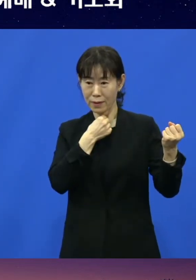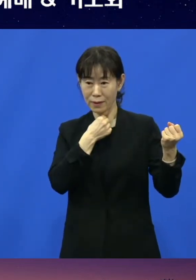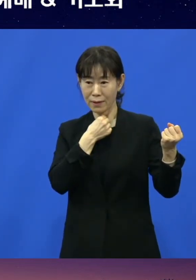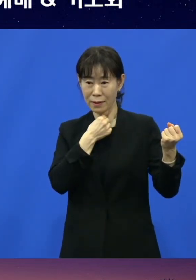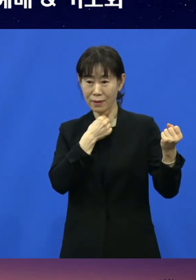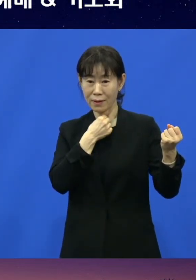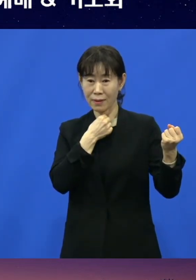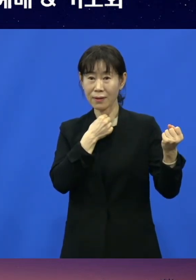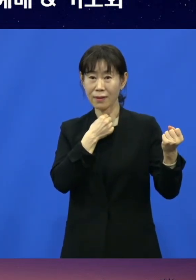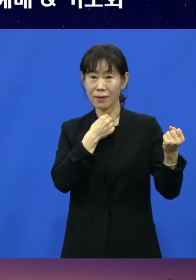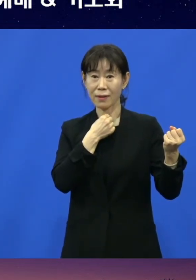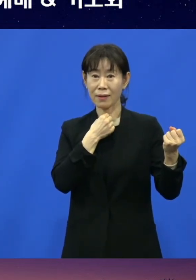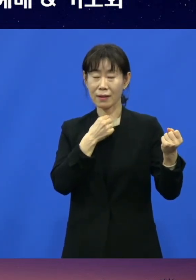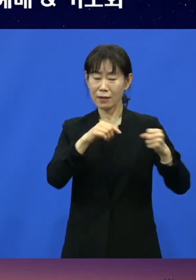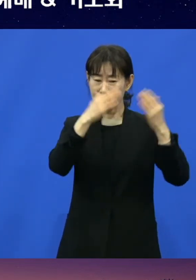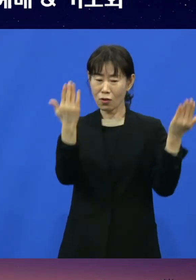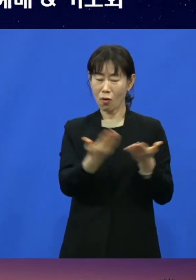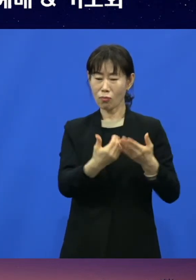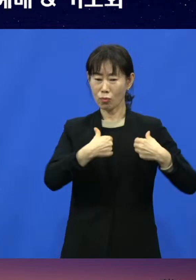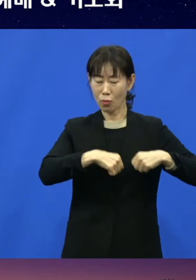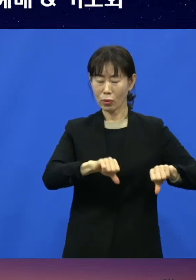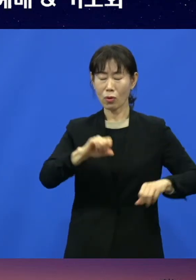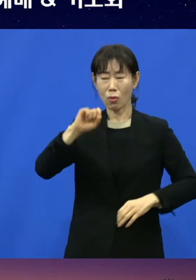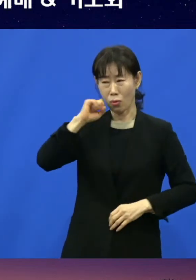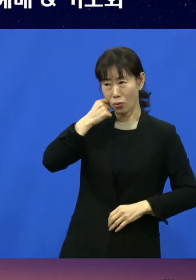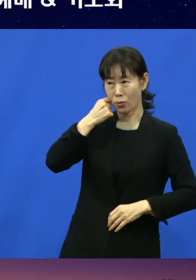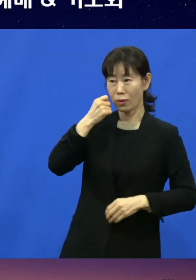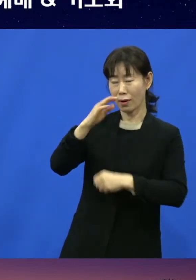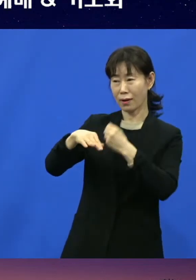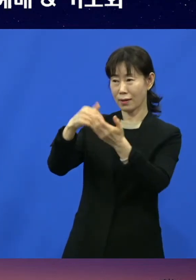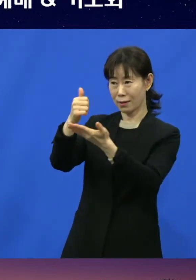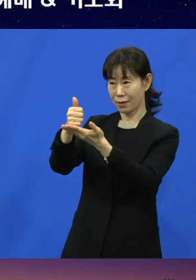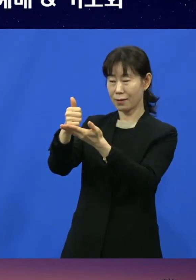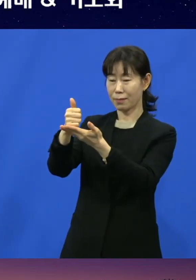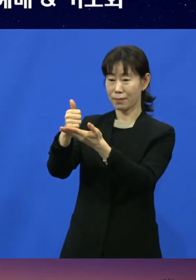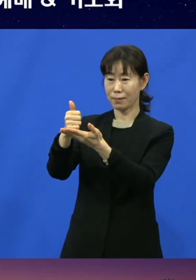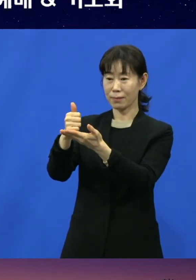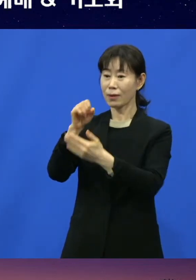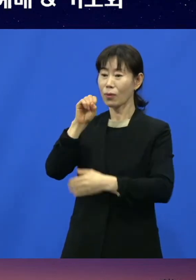어떤 것을 포기하려고 하면 내가 용납을 하지 않아요.